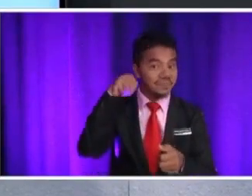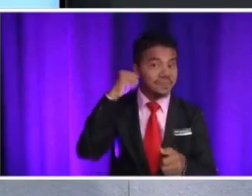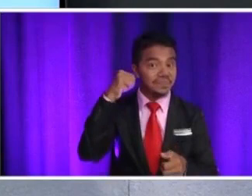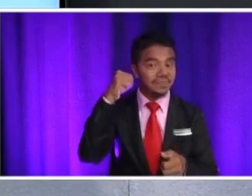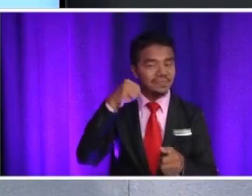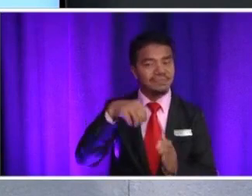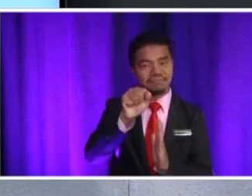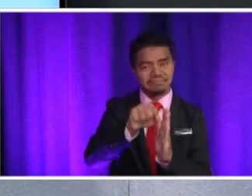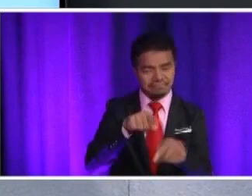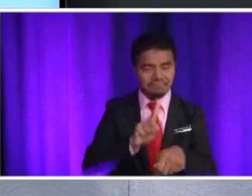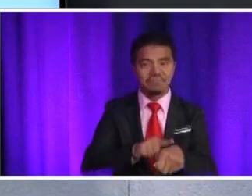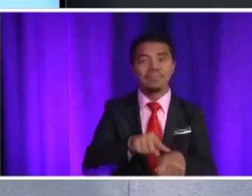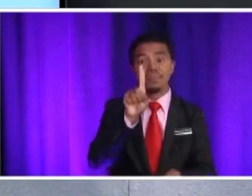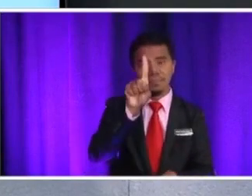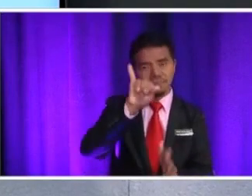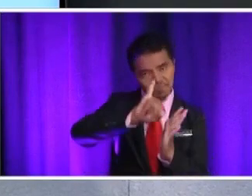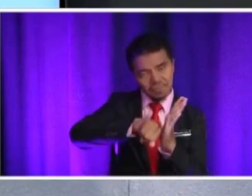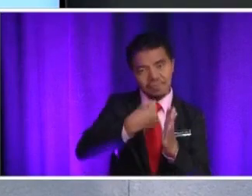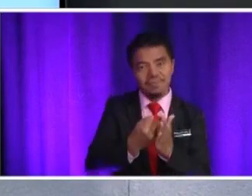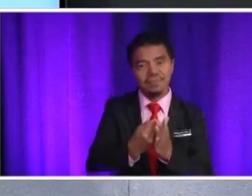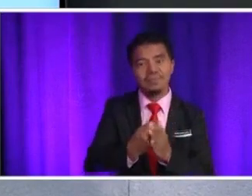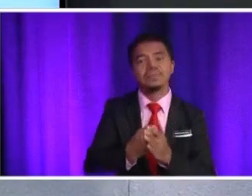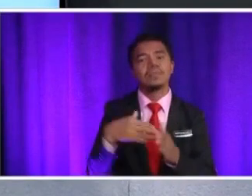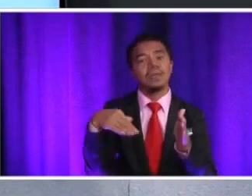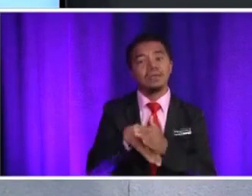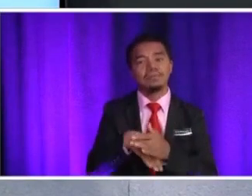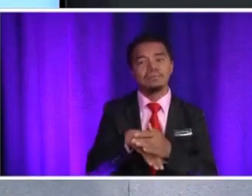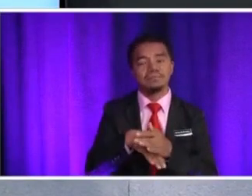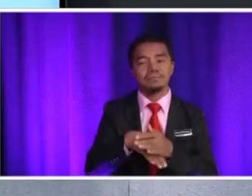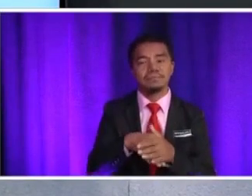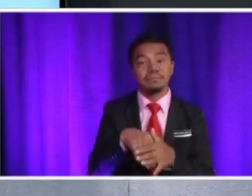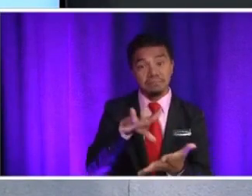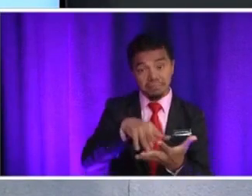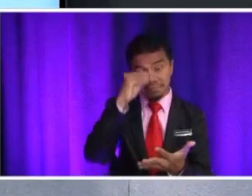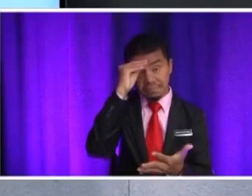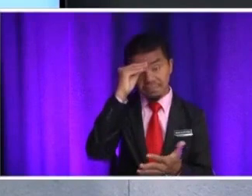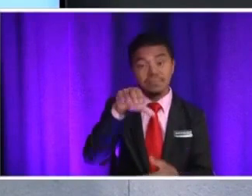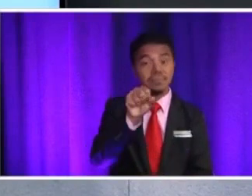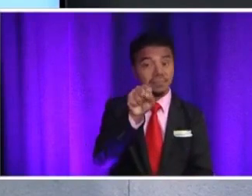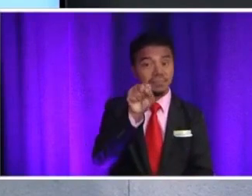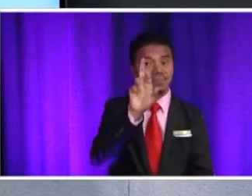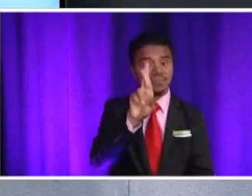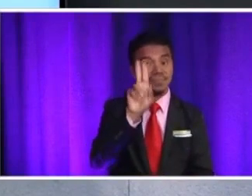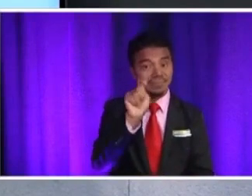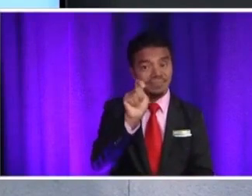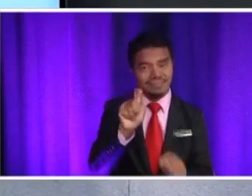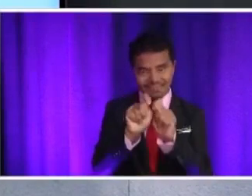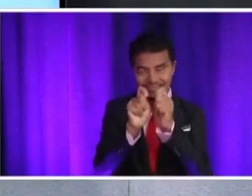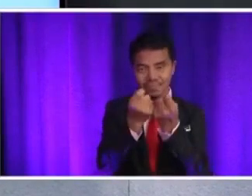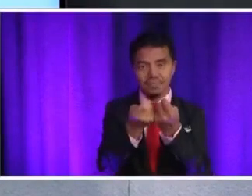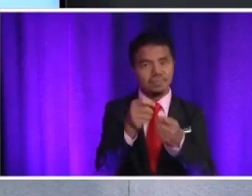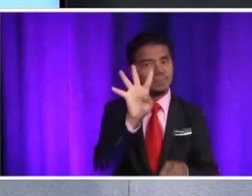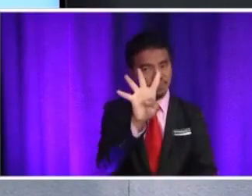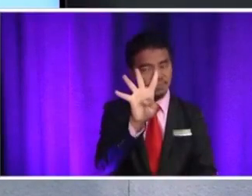selama 1 jam dan kita akan belajar satu mata pelajaran elektif iaitu Sains Rumah Tangga untuk murid-murid tingkatan 4